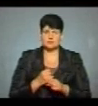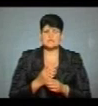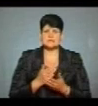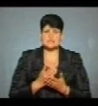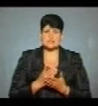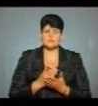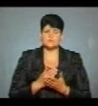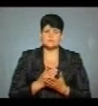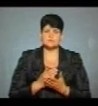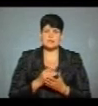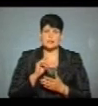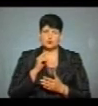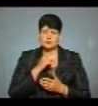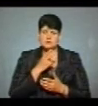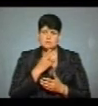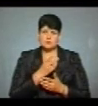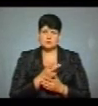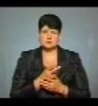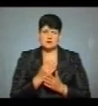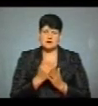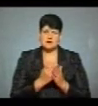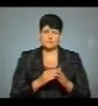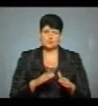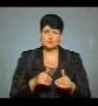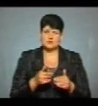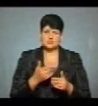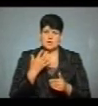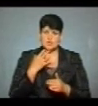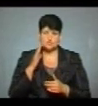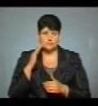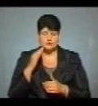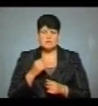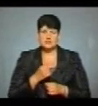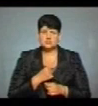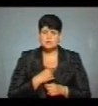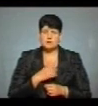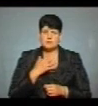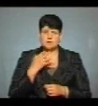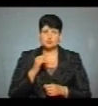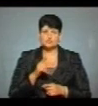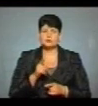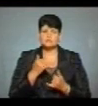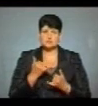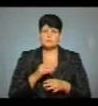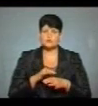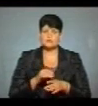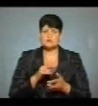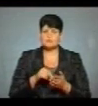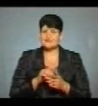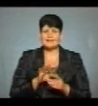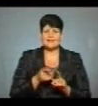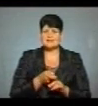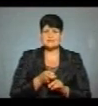наявності економічних певних показників графіки подачі гарячої води. На жаль, багато з того, що у нас зараз відбувається в місті, воно не залежить